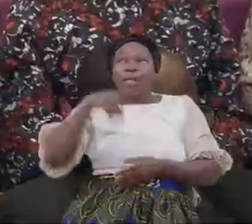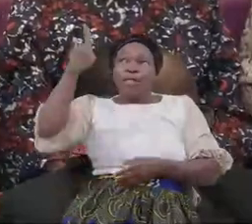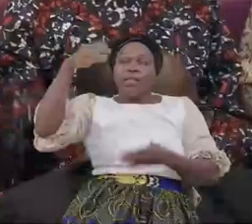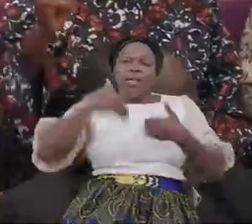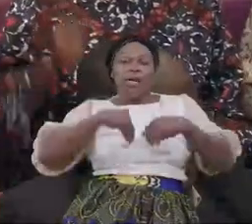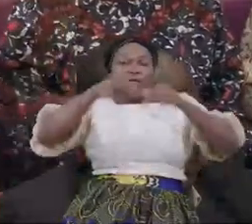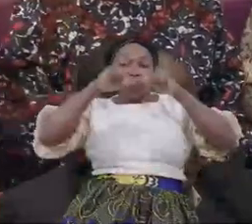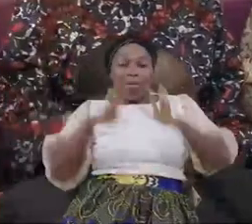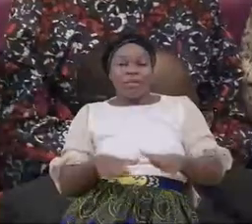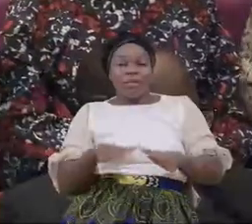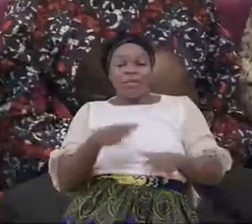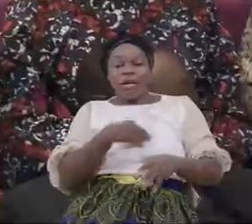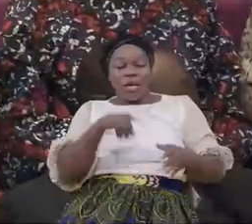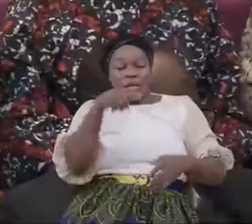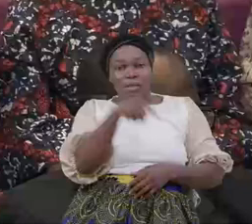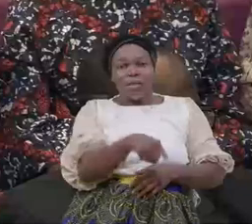béni.